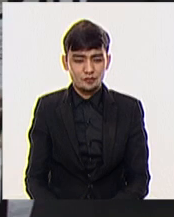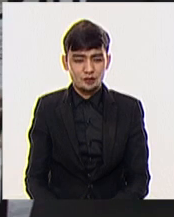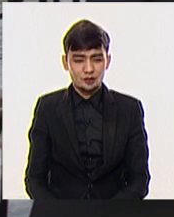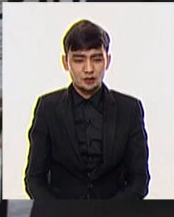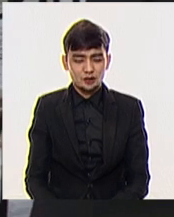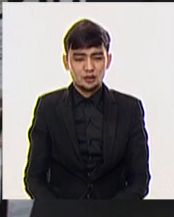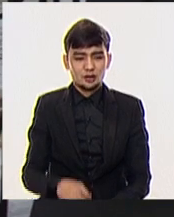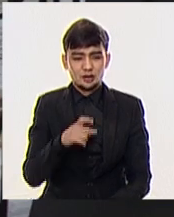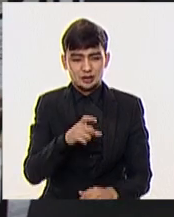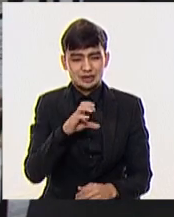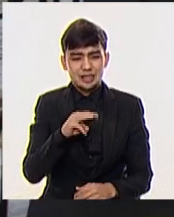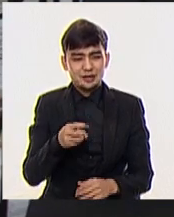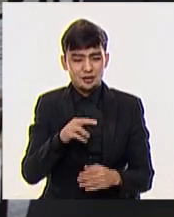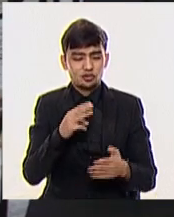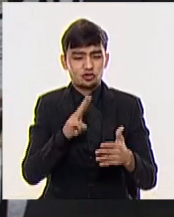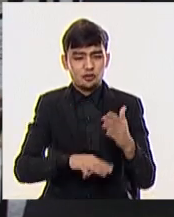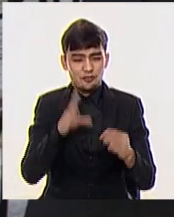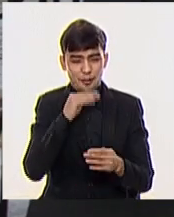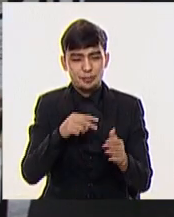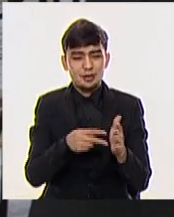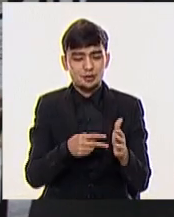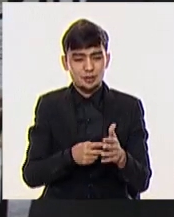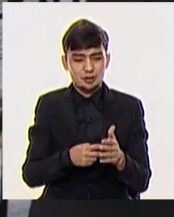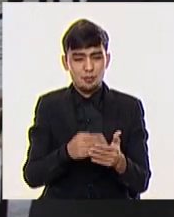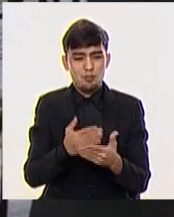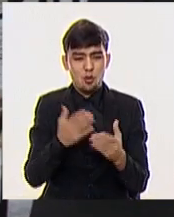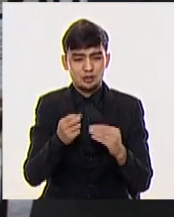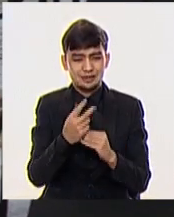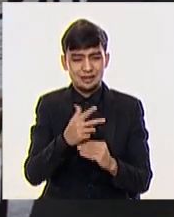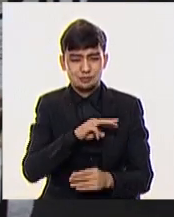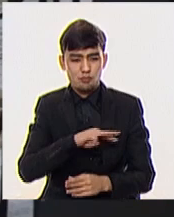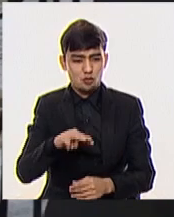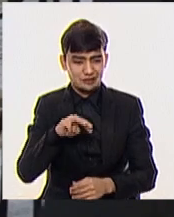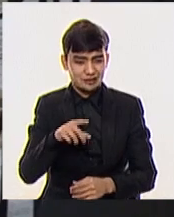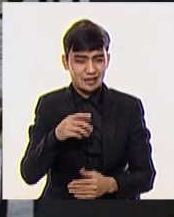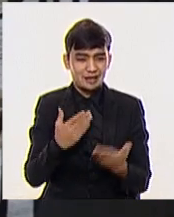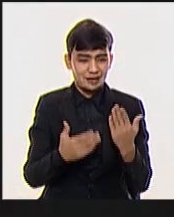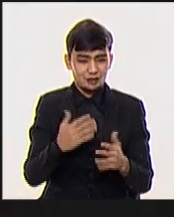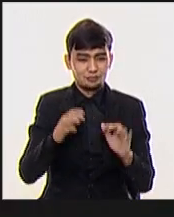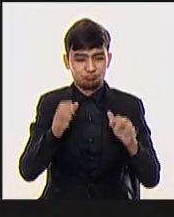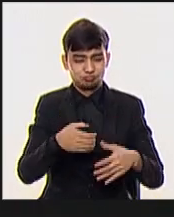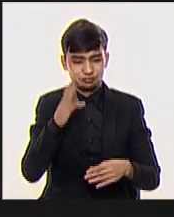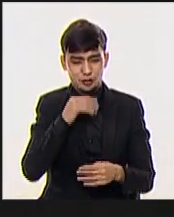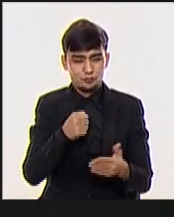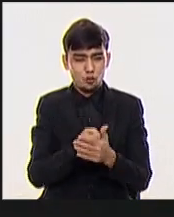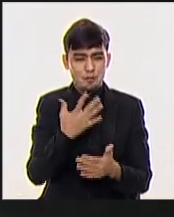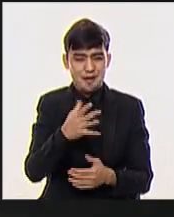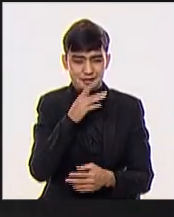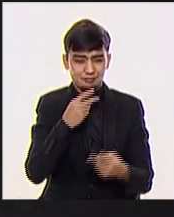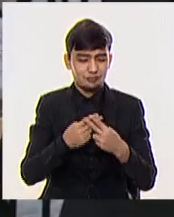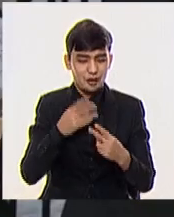Санкция статьи предусматривает штраф в размере более 13 миллионов тенге, либо лишение свободы до 5 лет.